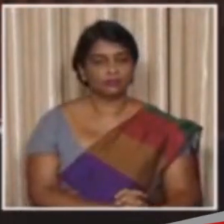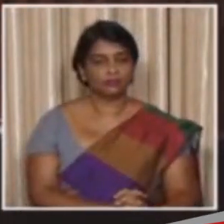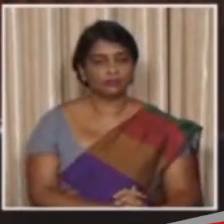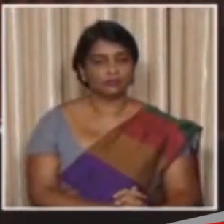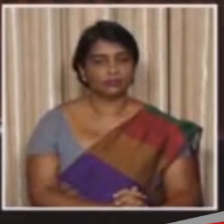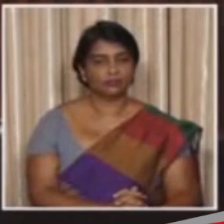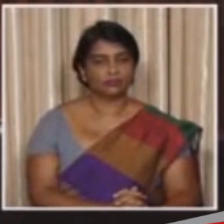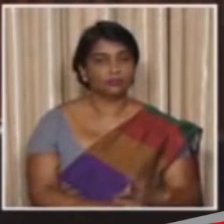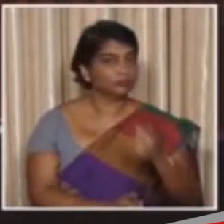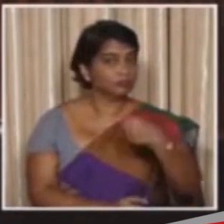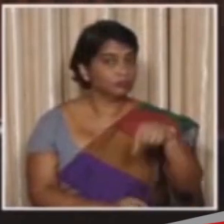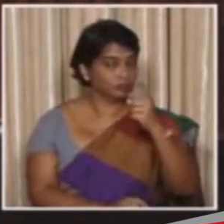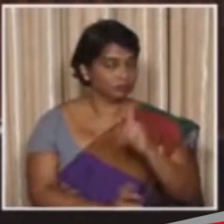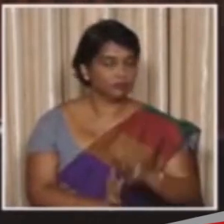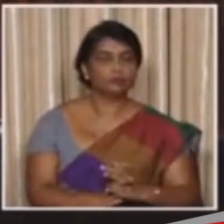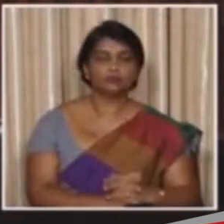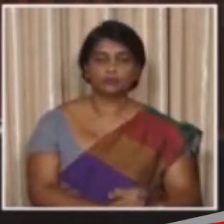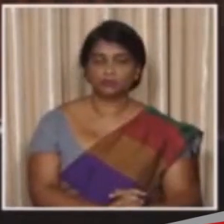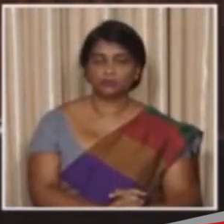සභාව එකඟද?